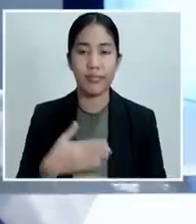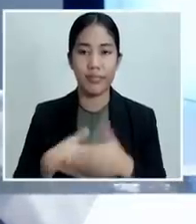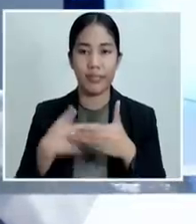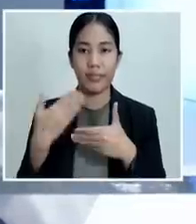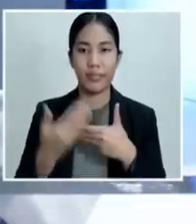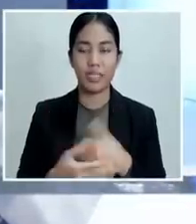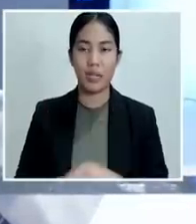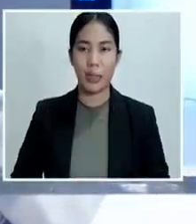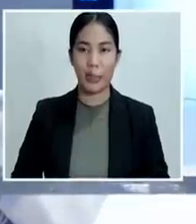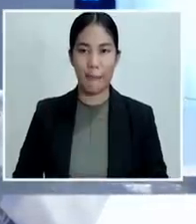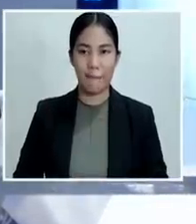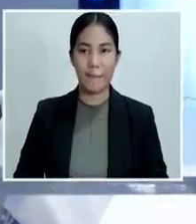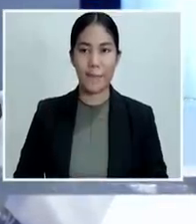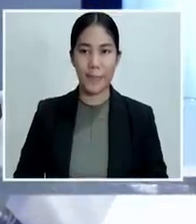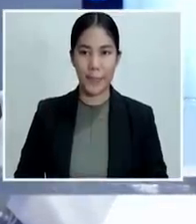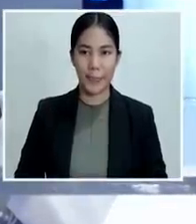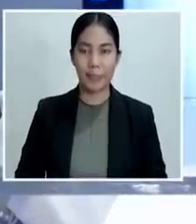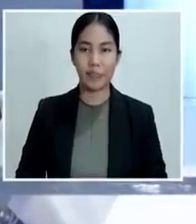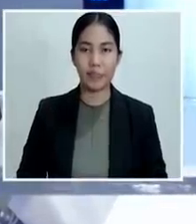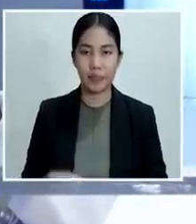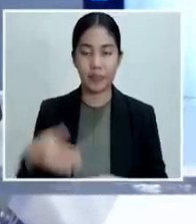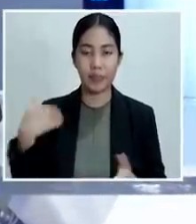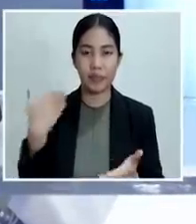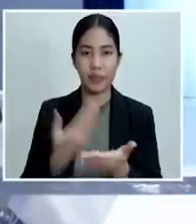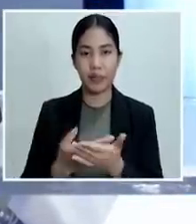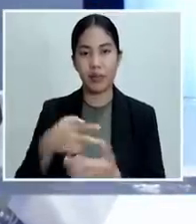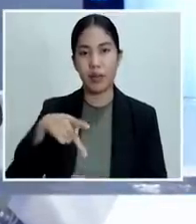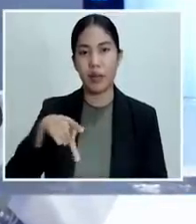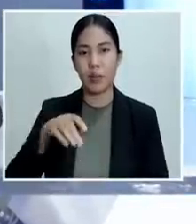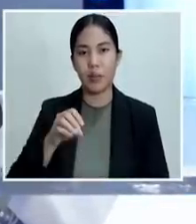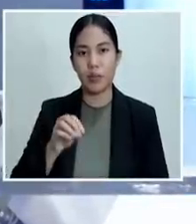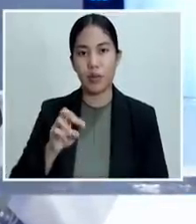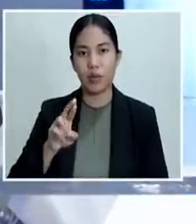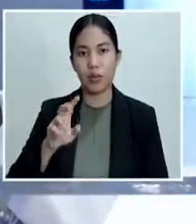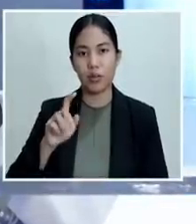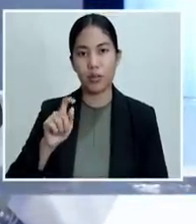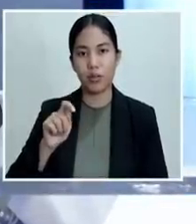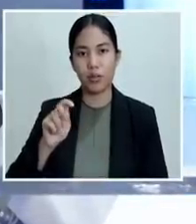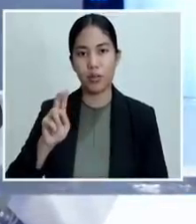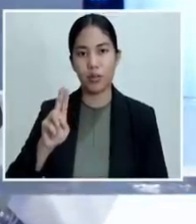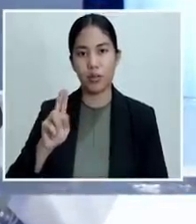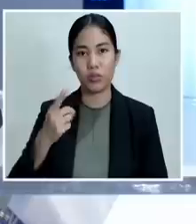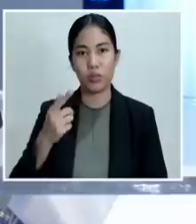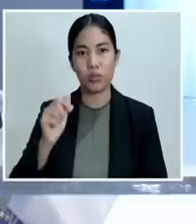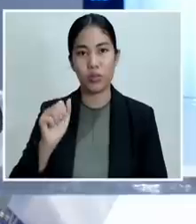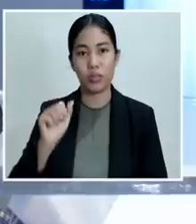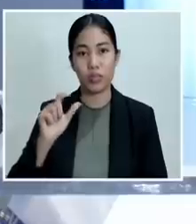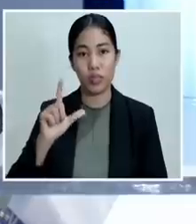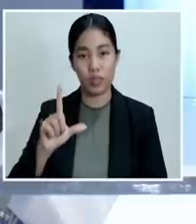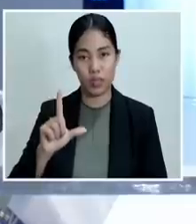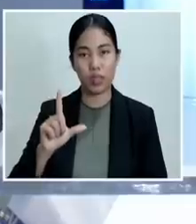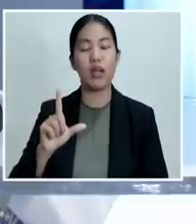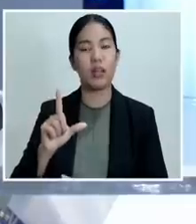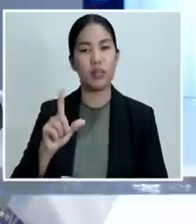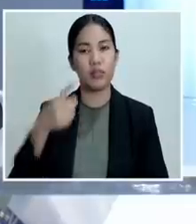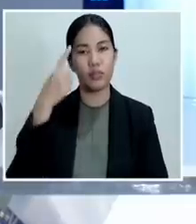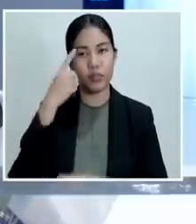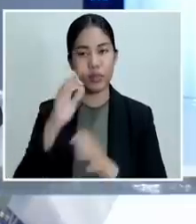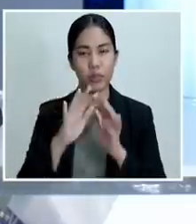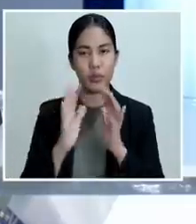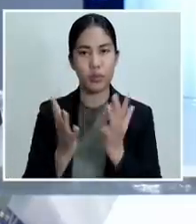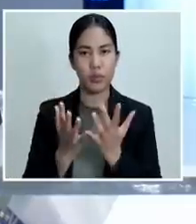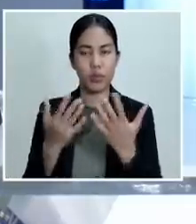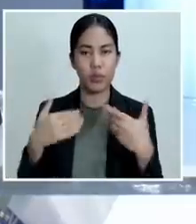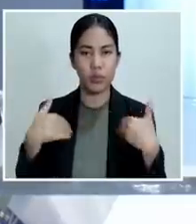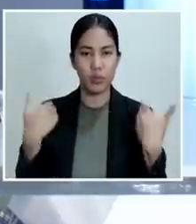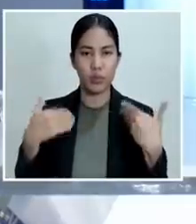Dumating na sa Portugal si Pope Francis para sa World Youth Day na naantala dahilan sa pandemya. Kabilang po sa mga